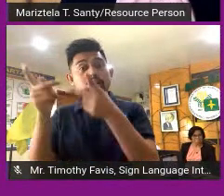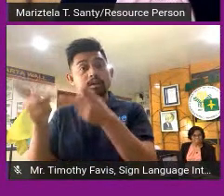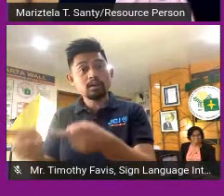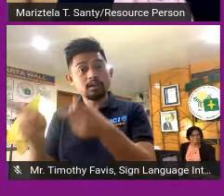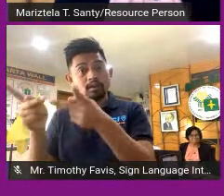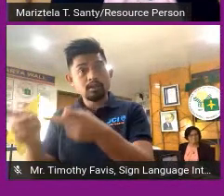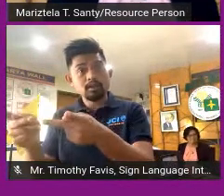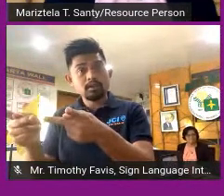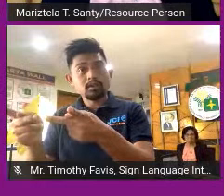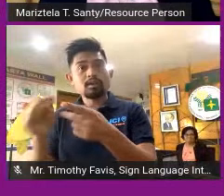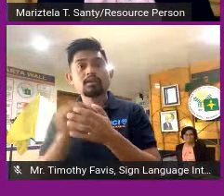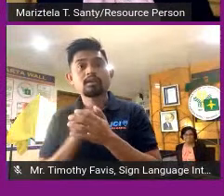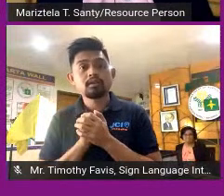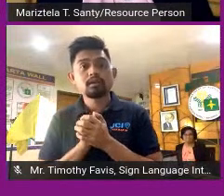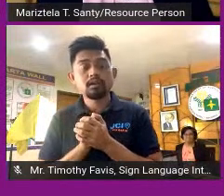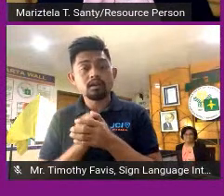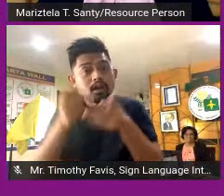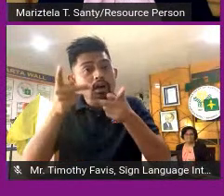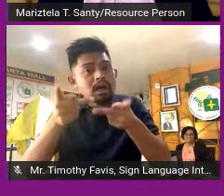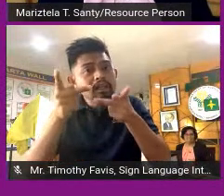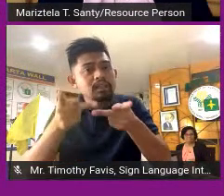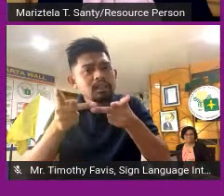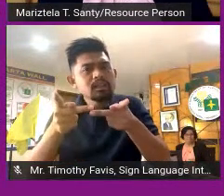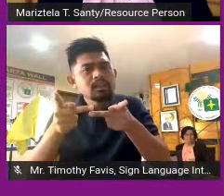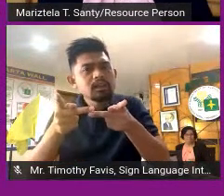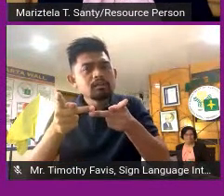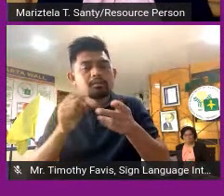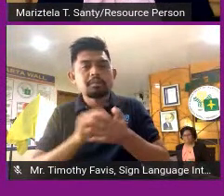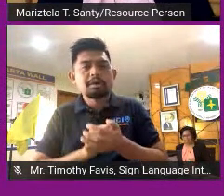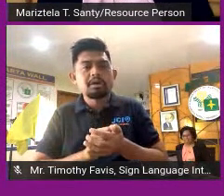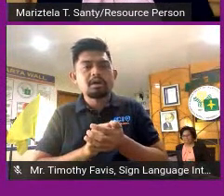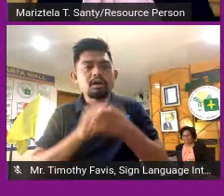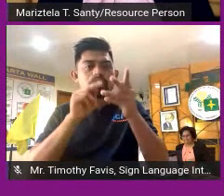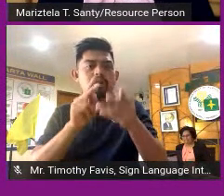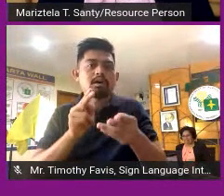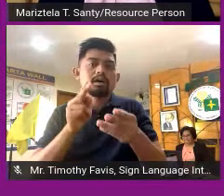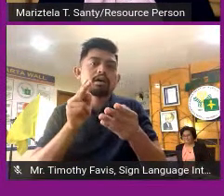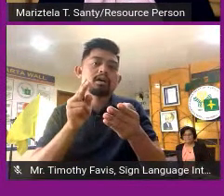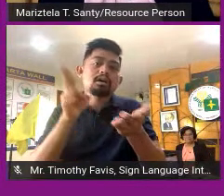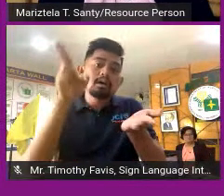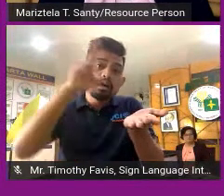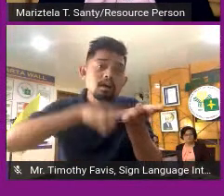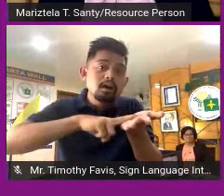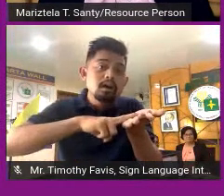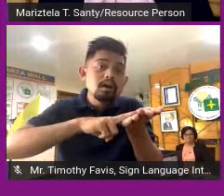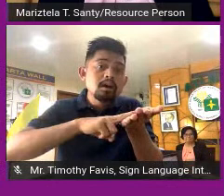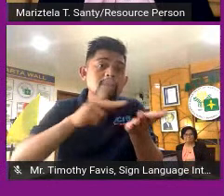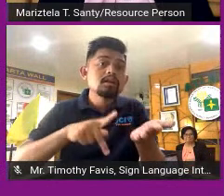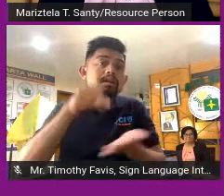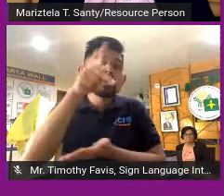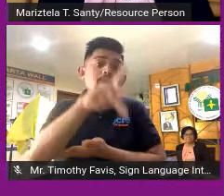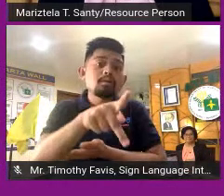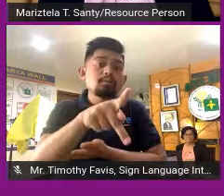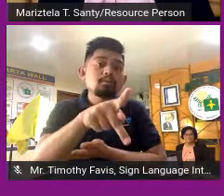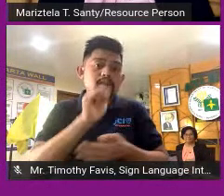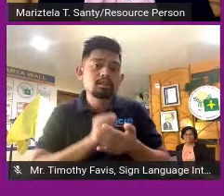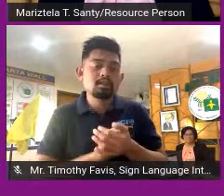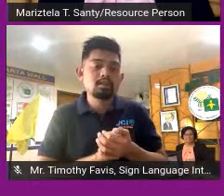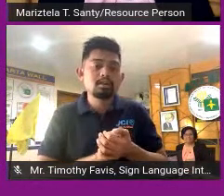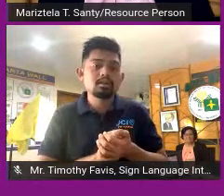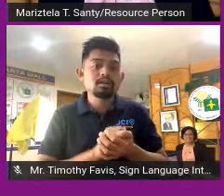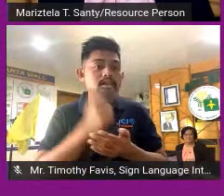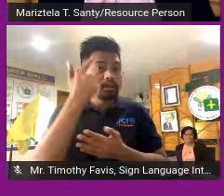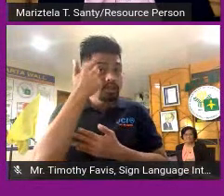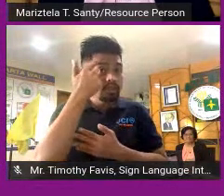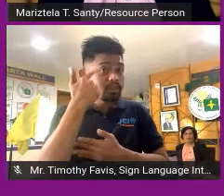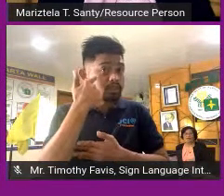sa gender ay male and female. Bakit ang kagano? Gender, male and... So yung attendantship po pala namin sa training,